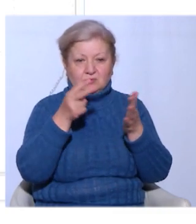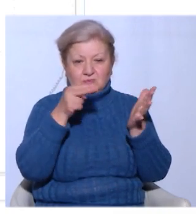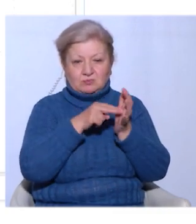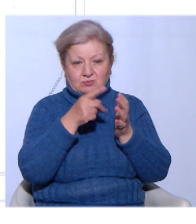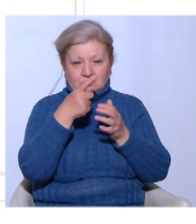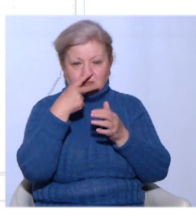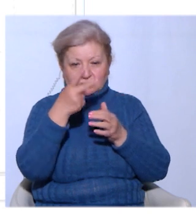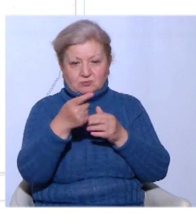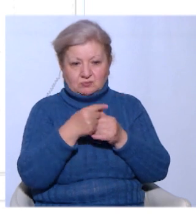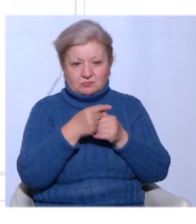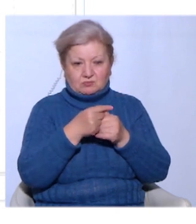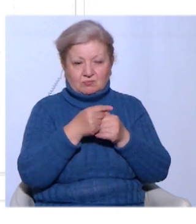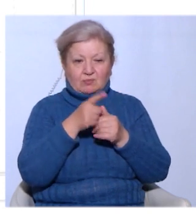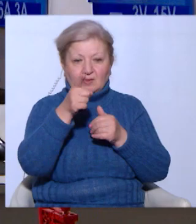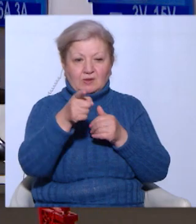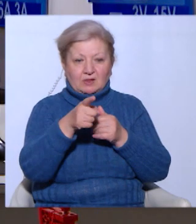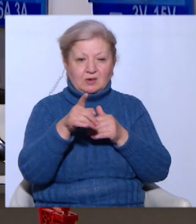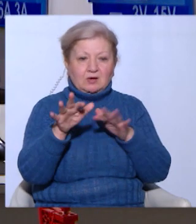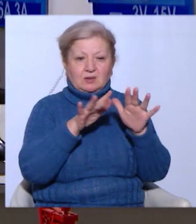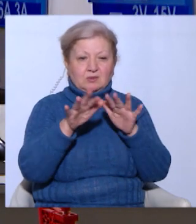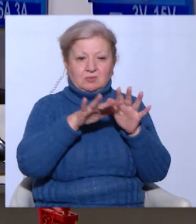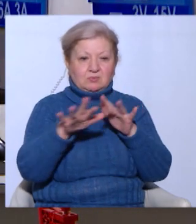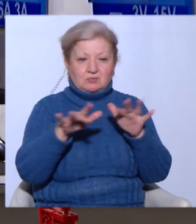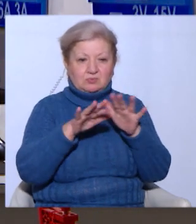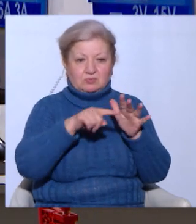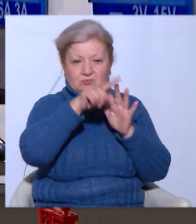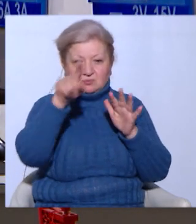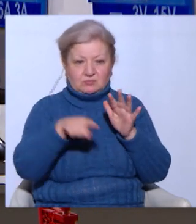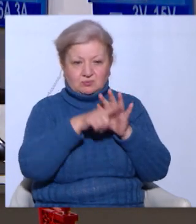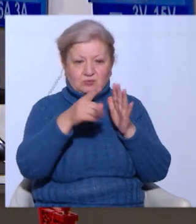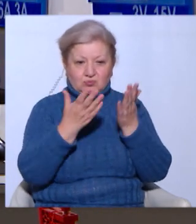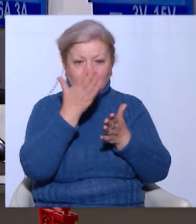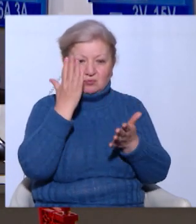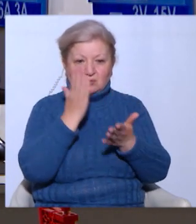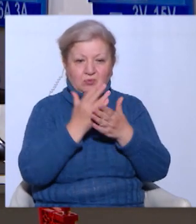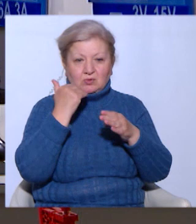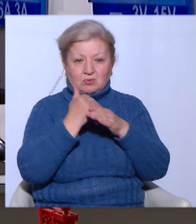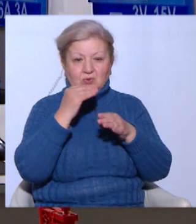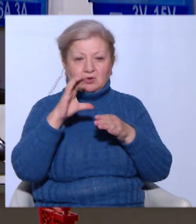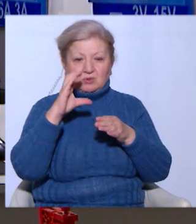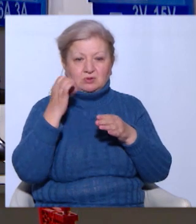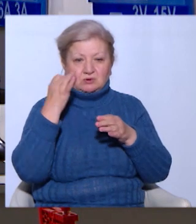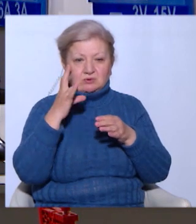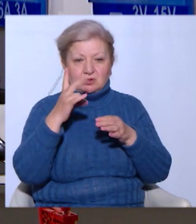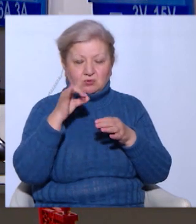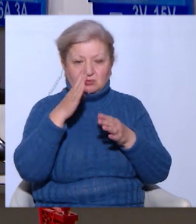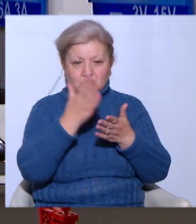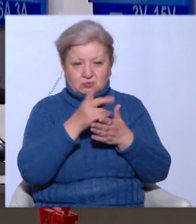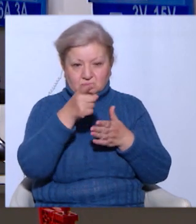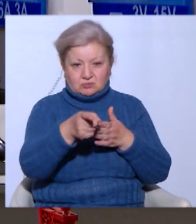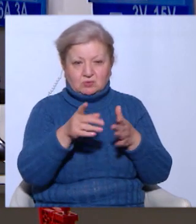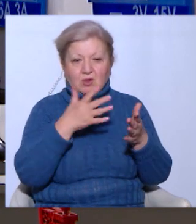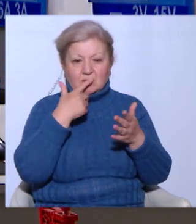ჩავთოთ, თუ სხეულის მოძრაობის ტრაექტორია წარმოადგენს მრუდწირს, ასეთ მოძრაობას მრუდწირული მოძრაობა ეწოდება. ხო,